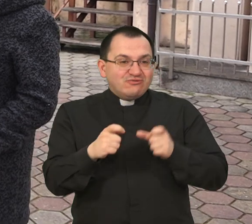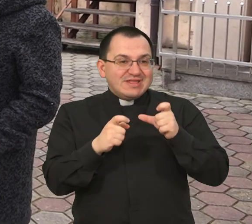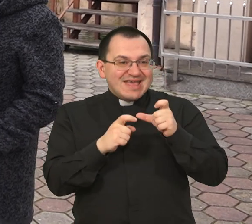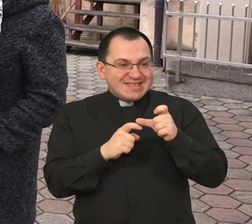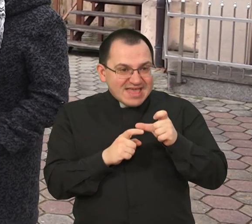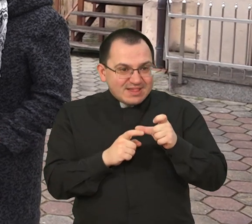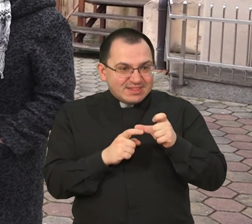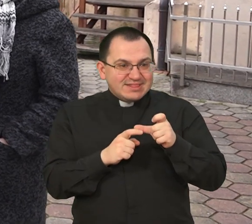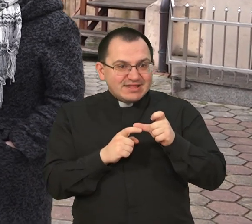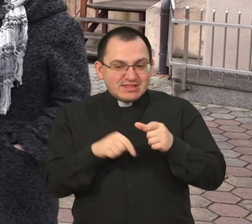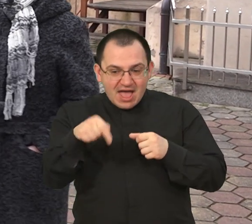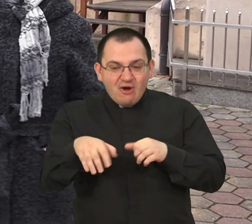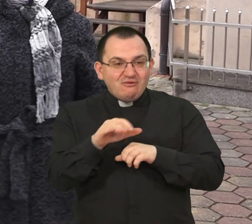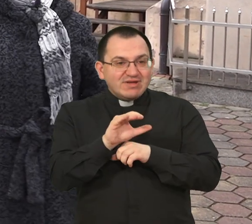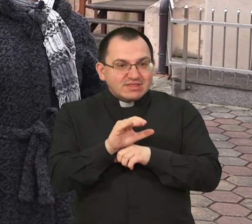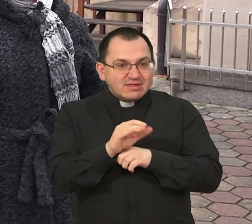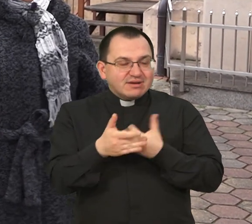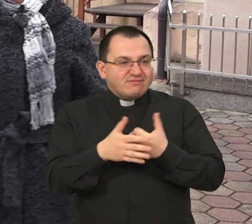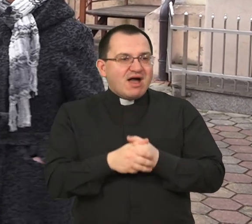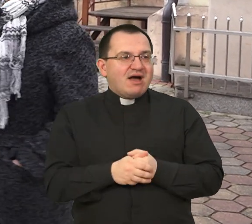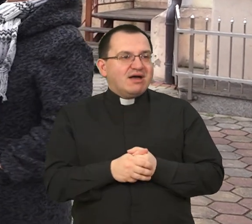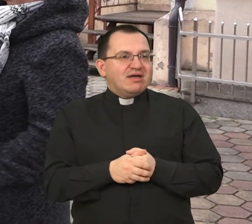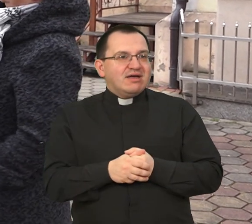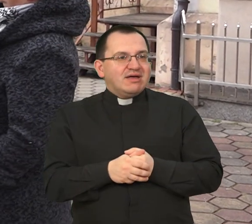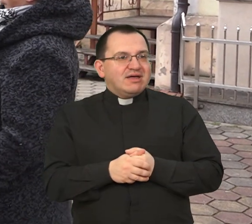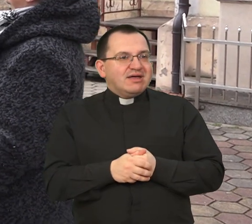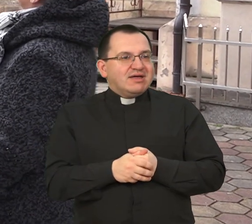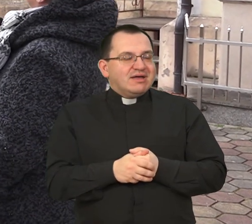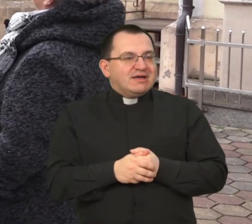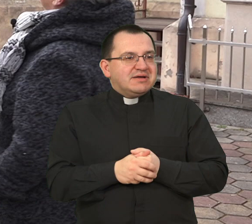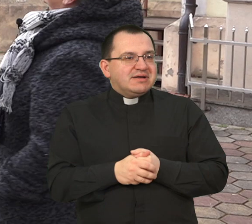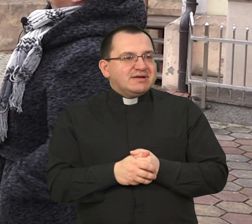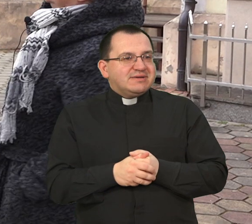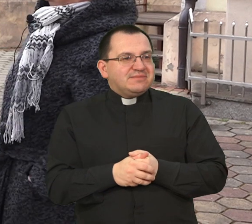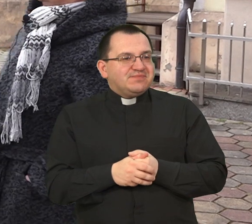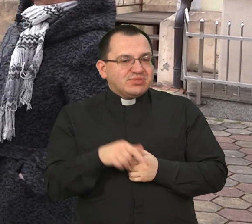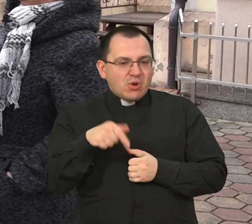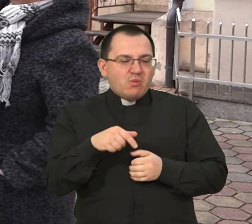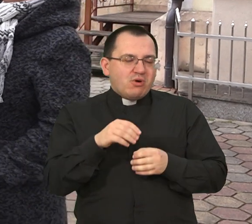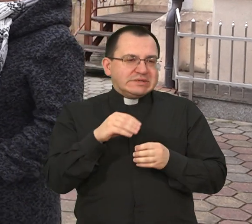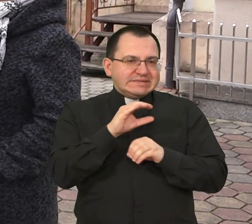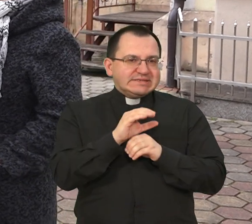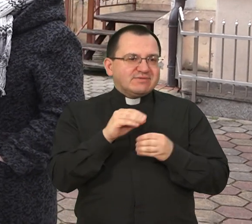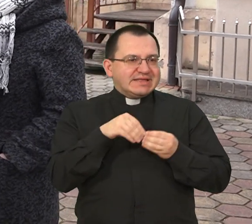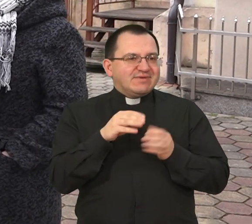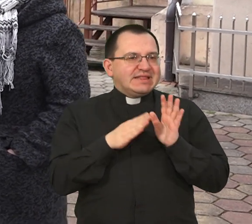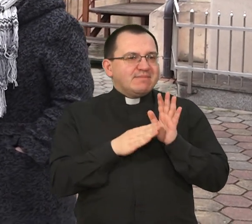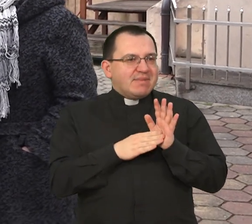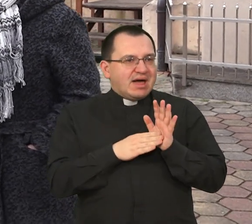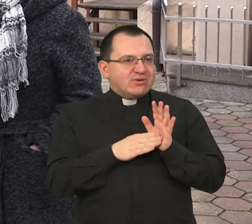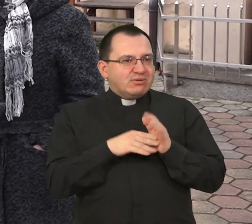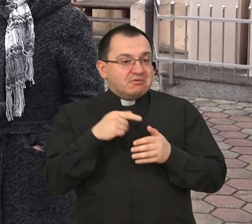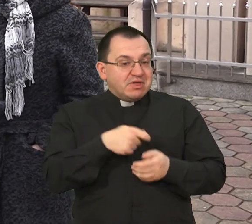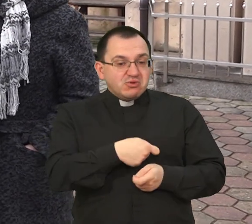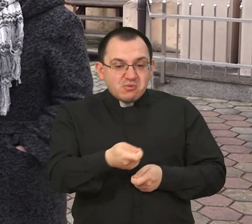u ovoj župi. Nalazimo se u župi Svetog Marka u Selnici. Posijani ste tu